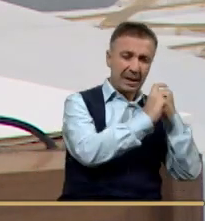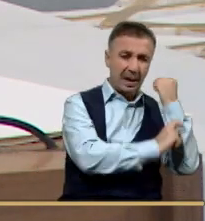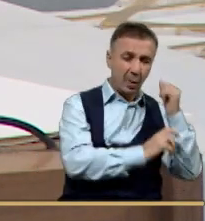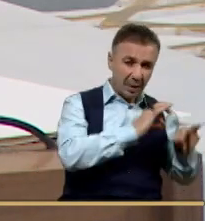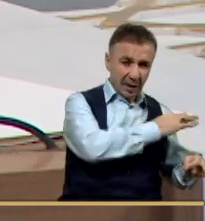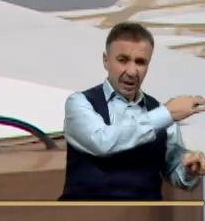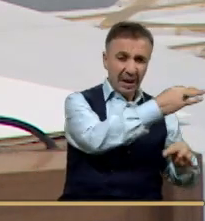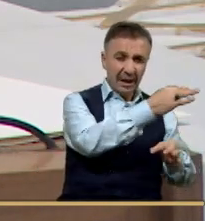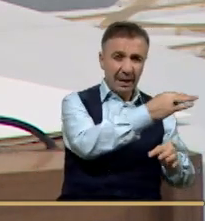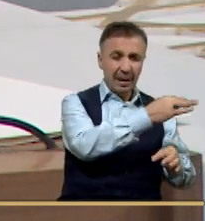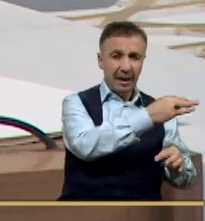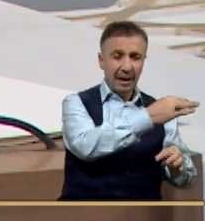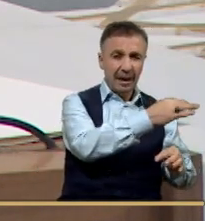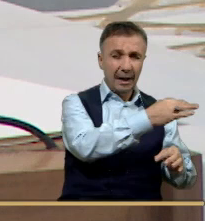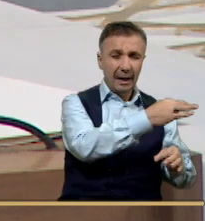simgesi.